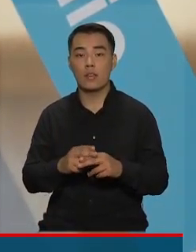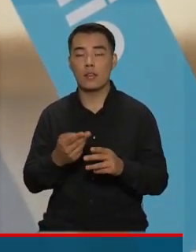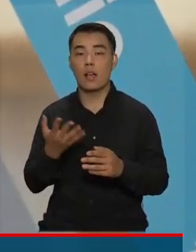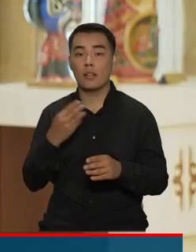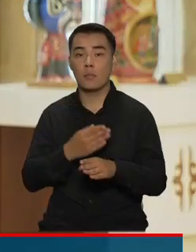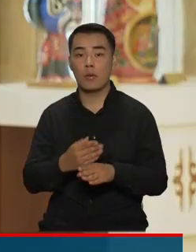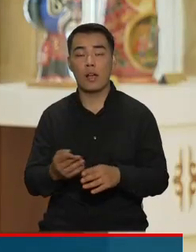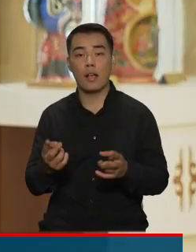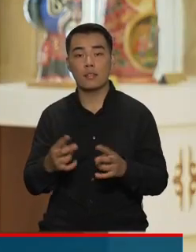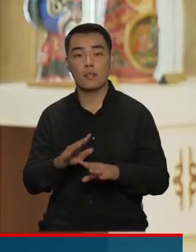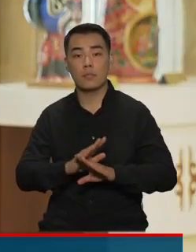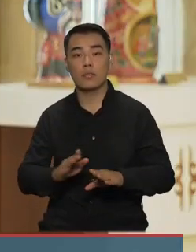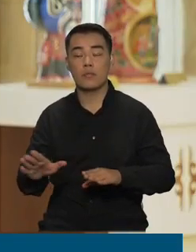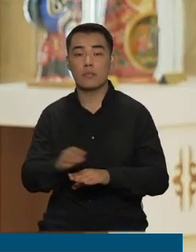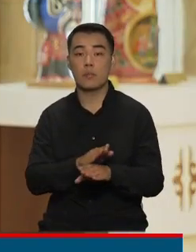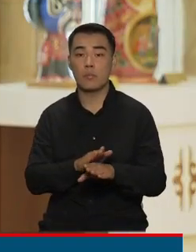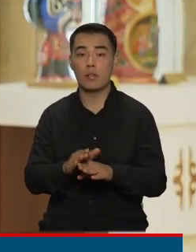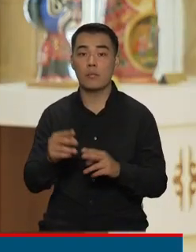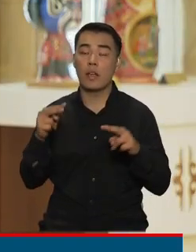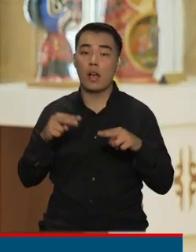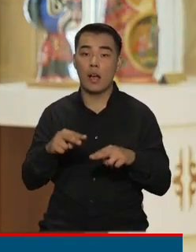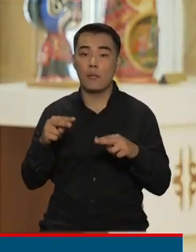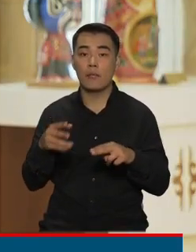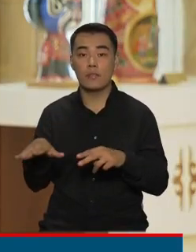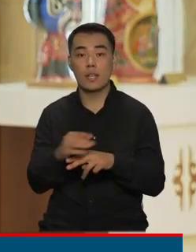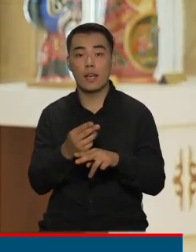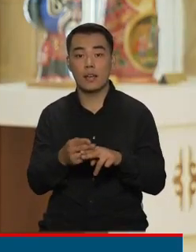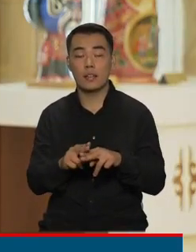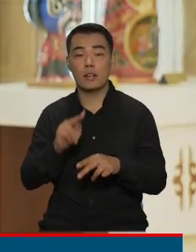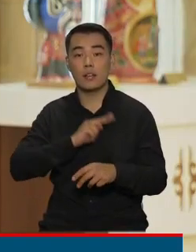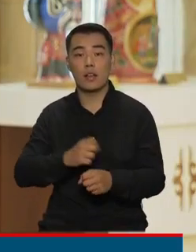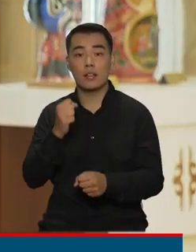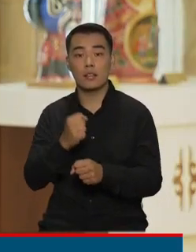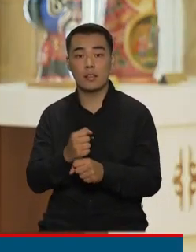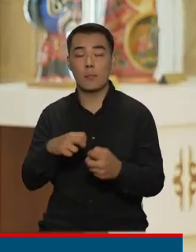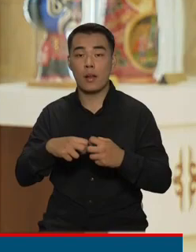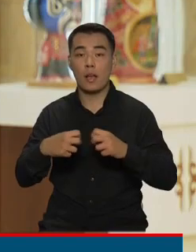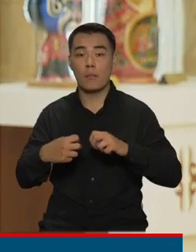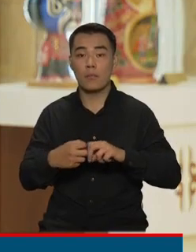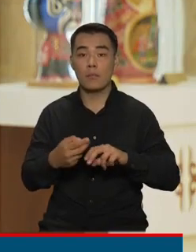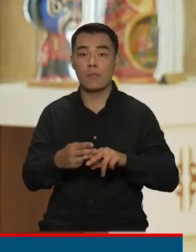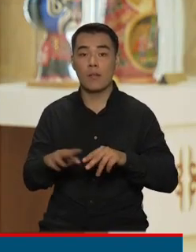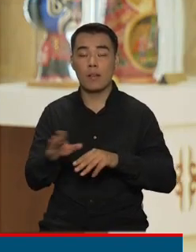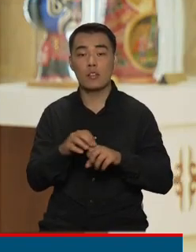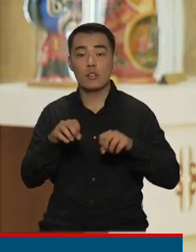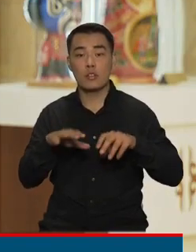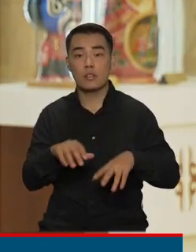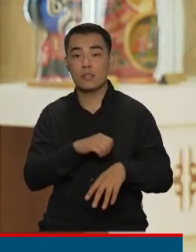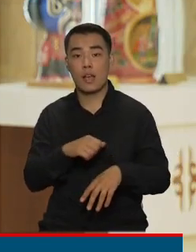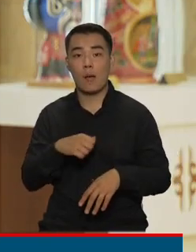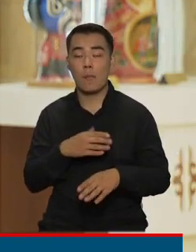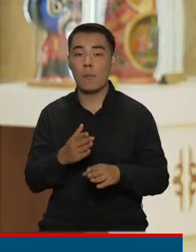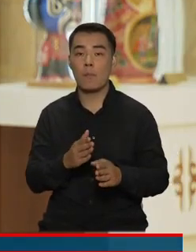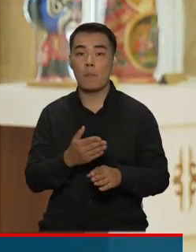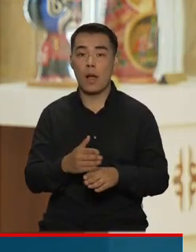кейінге қалдырмай, солардың бәрін бүгін қадағалап, солардың бәрін іске асыру мәселелері қарастыру менің бірден бір